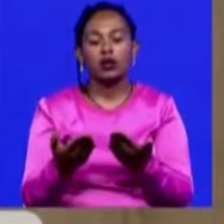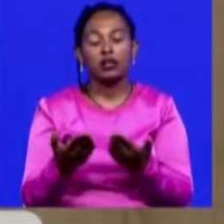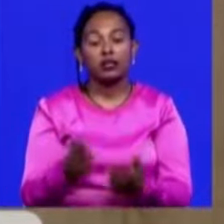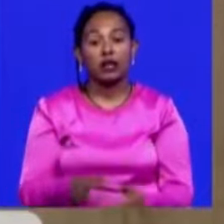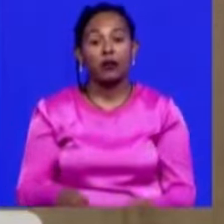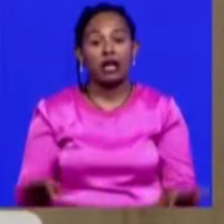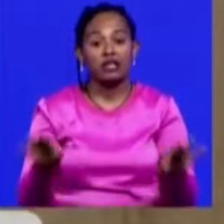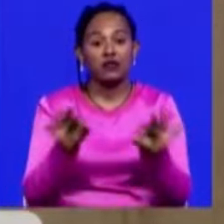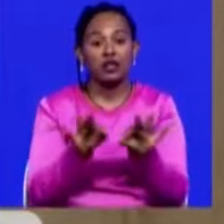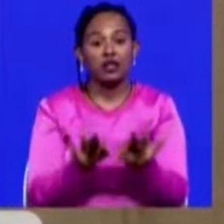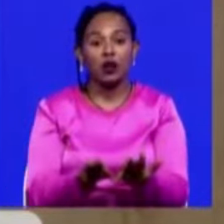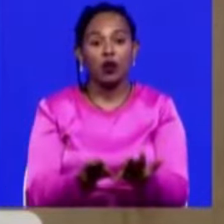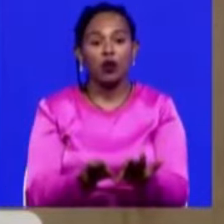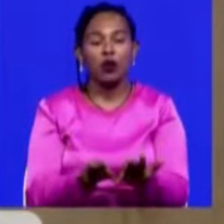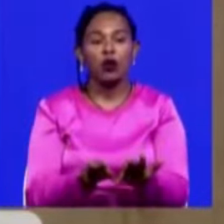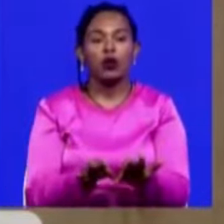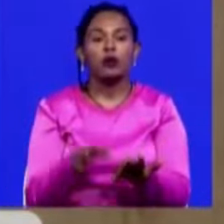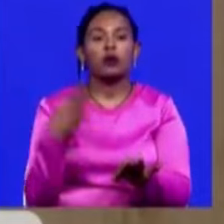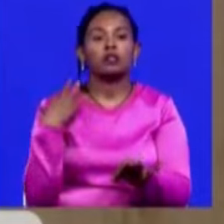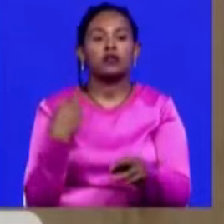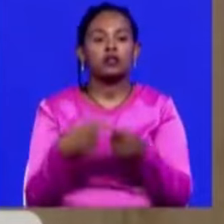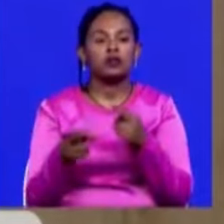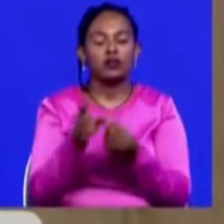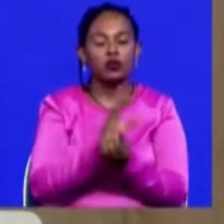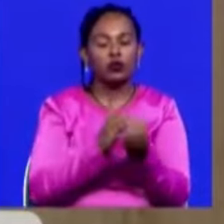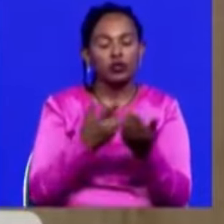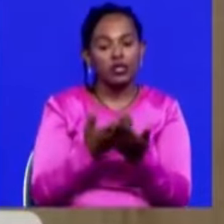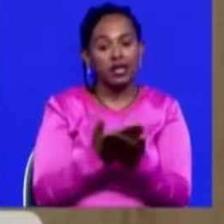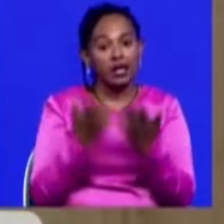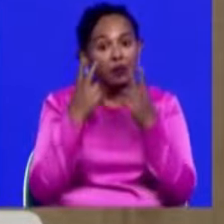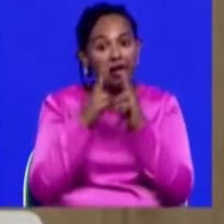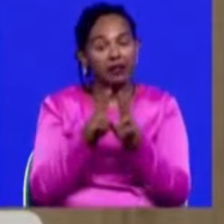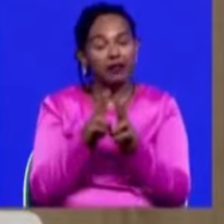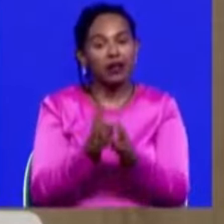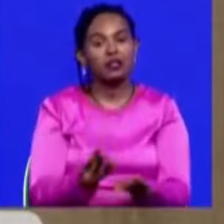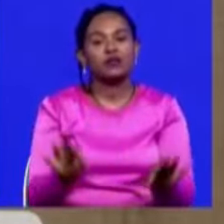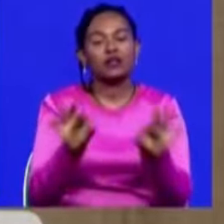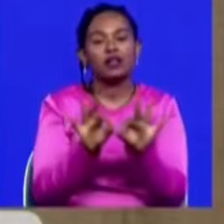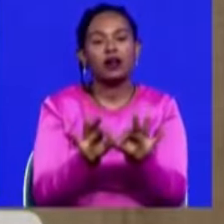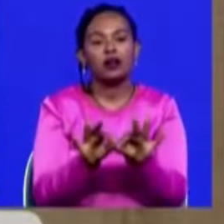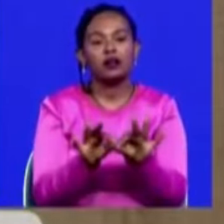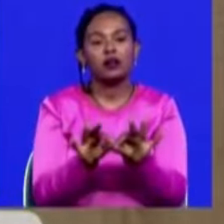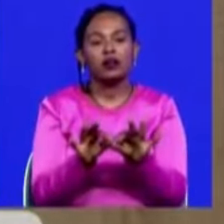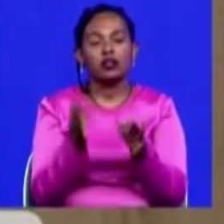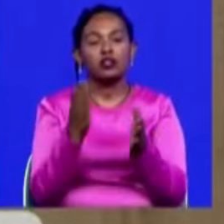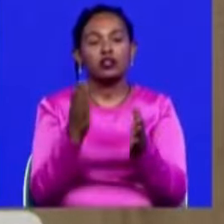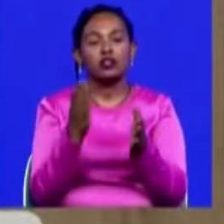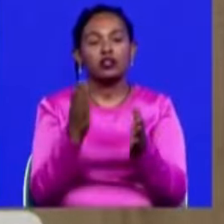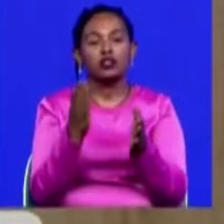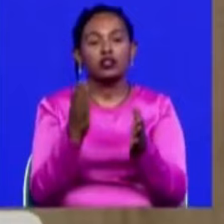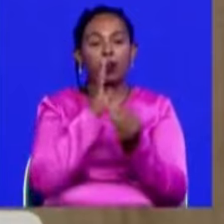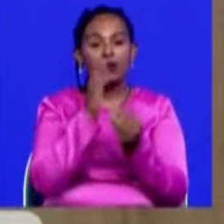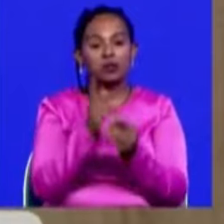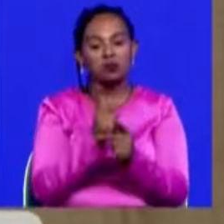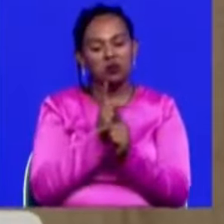ስለሚያስፈልገው በሲቪል ሰርቪስ ሪፎርሙ ክልሎች ያን ነገር ማየት አለባቸው። ያም ሆኖ ፌዴራል መንግስት ችግሩ እንዳይባባስ